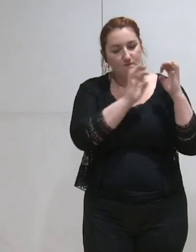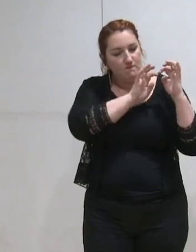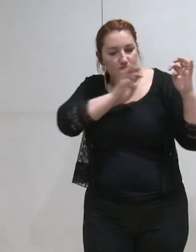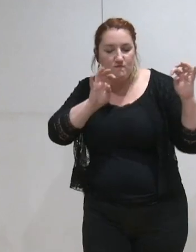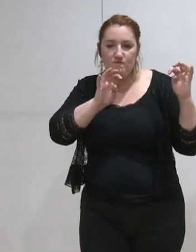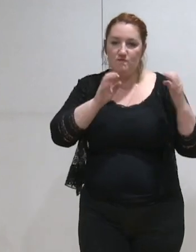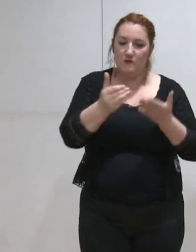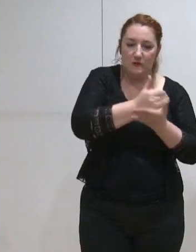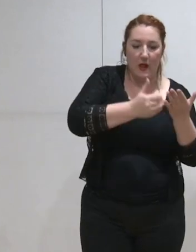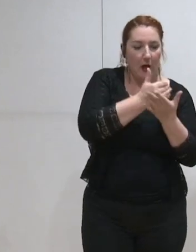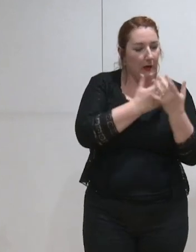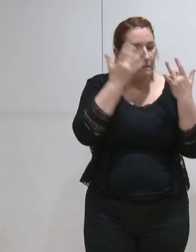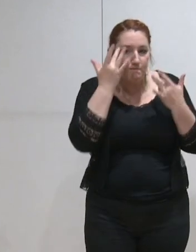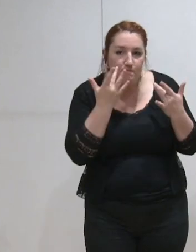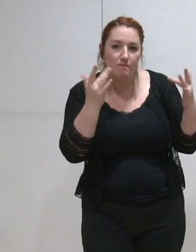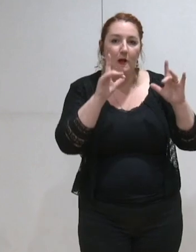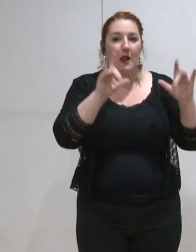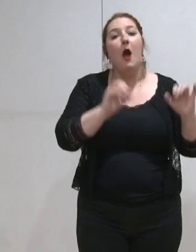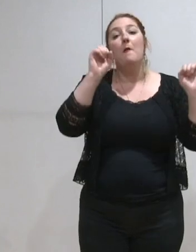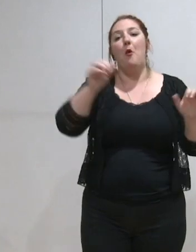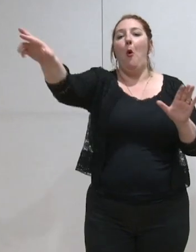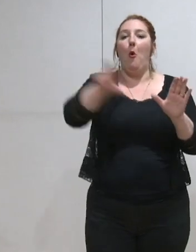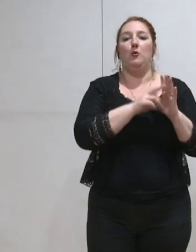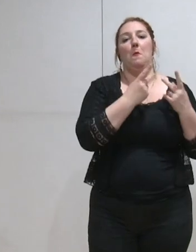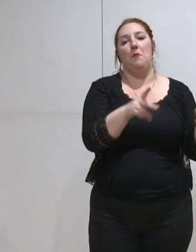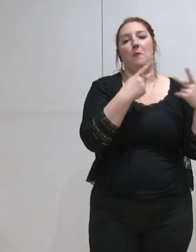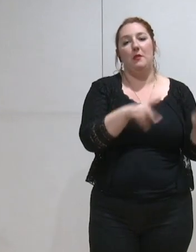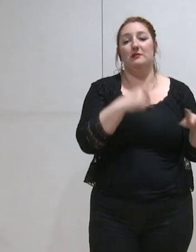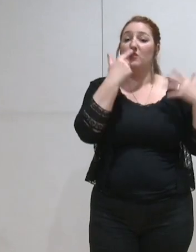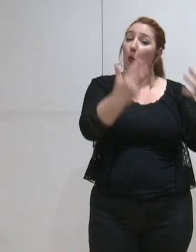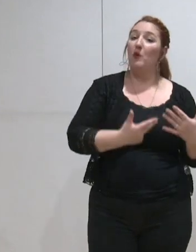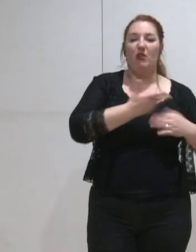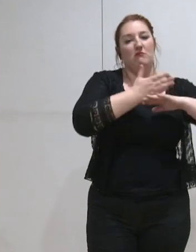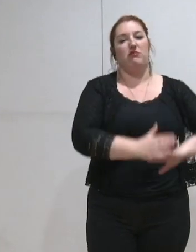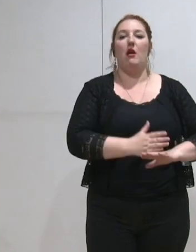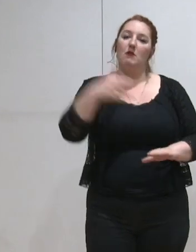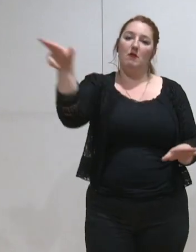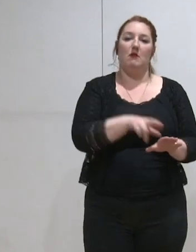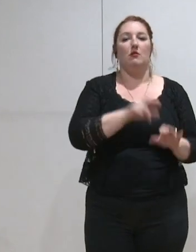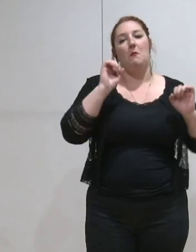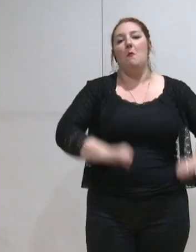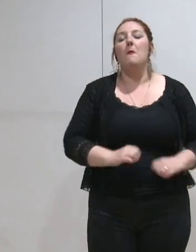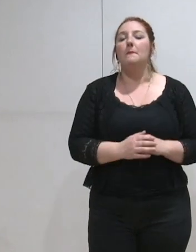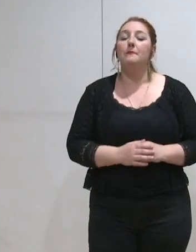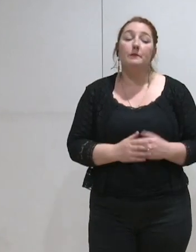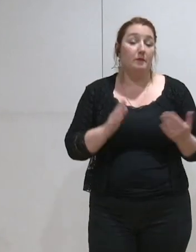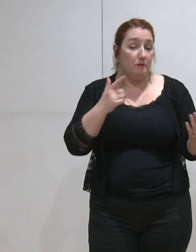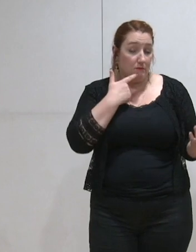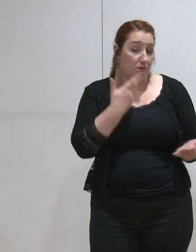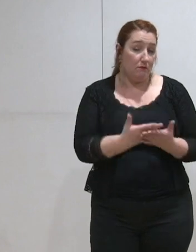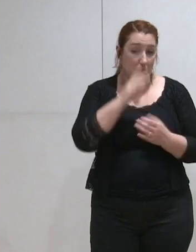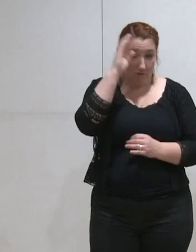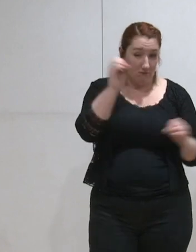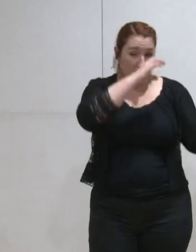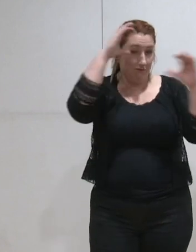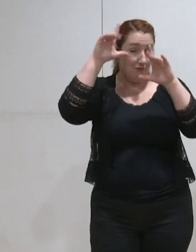son compte ce service public et l'exercer pleinement au bout des 8 ans donc on voit bien là aussi que on a une vision qu'on a un projet et qu'on le